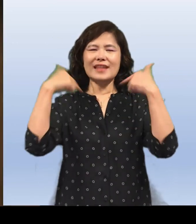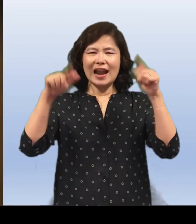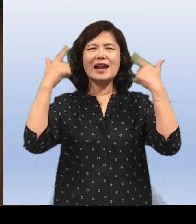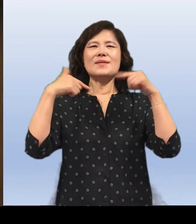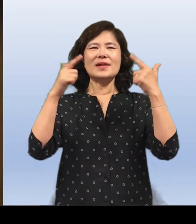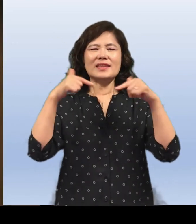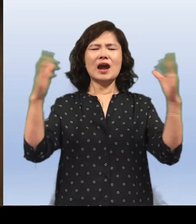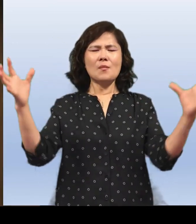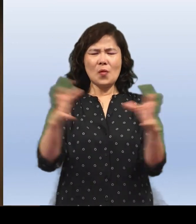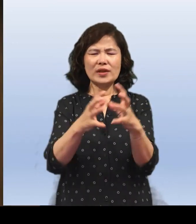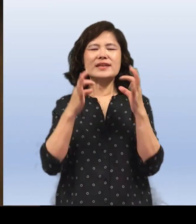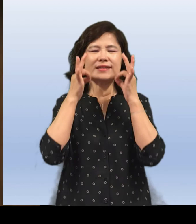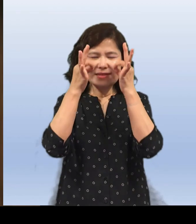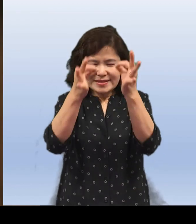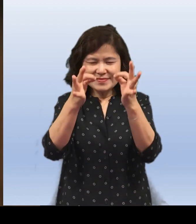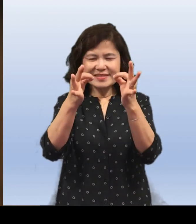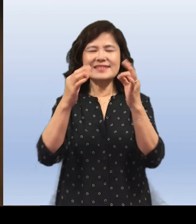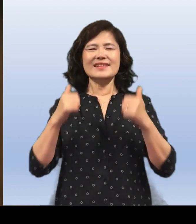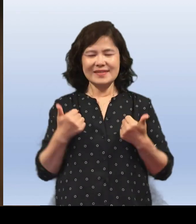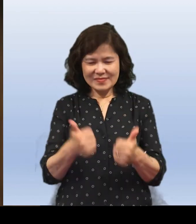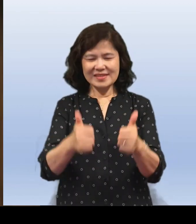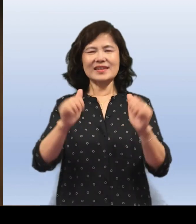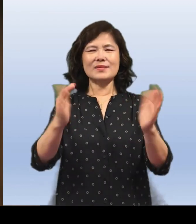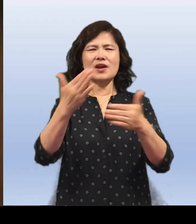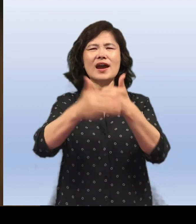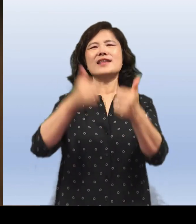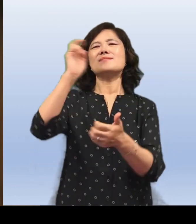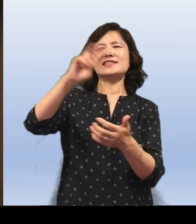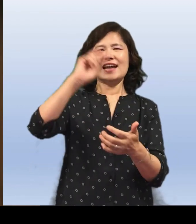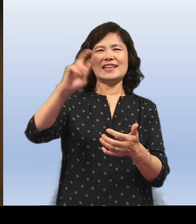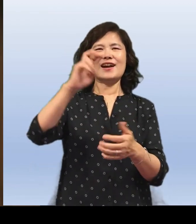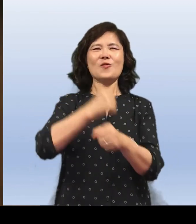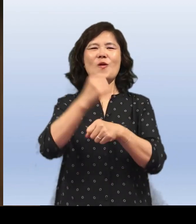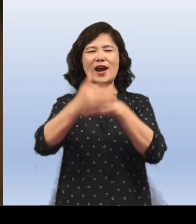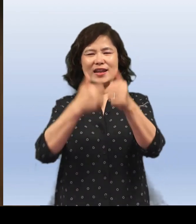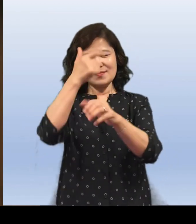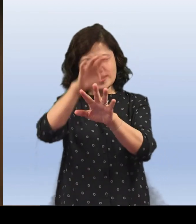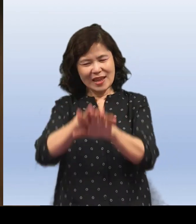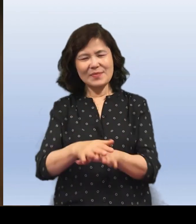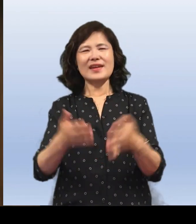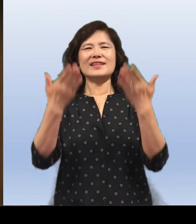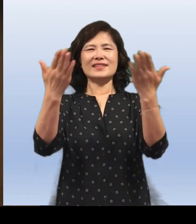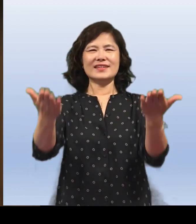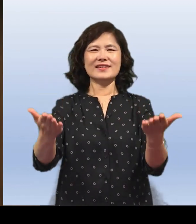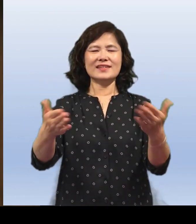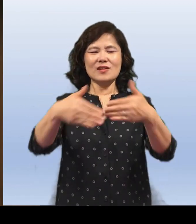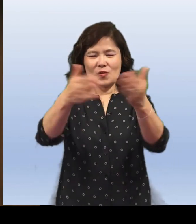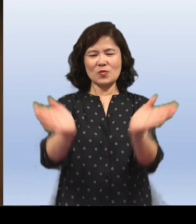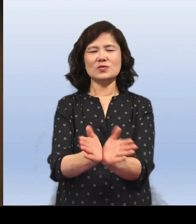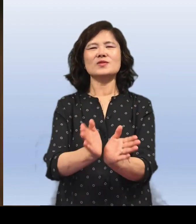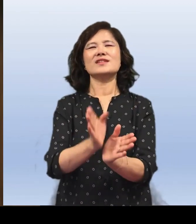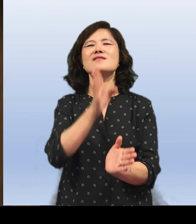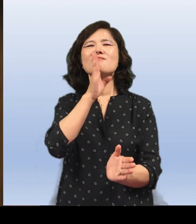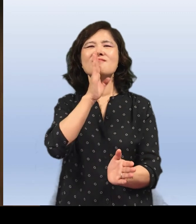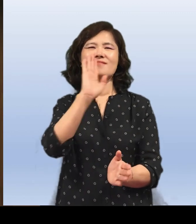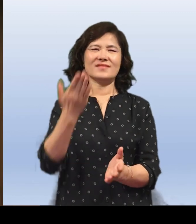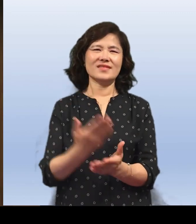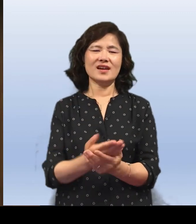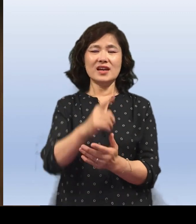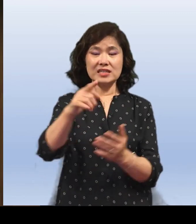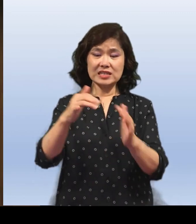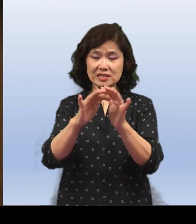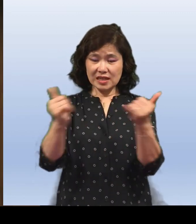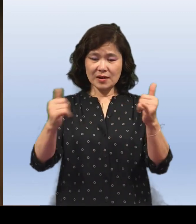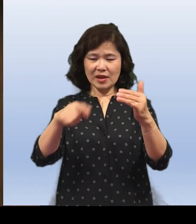날마다 모이기를 힘쓰며 하나님을 찬양하고 하나님을 예배하는 예배 공동체였습니다. 그들 안에